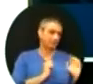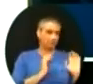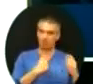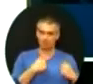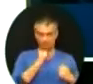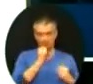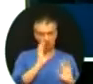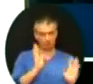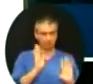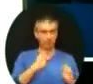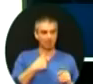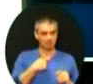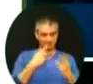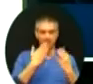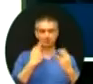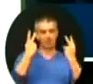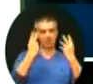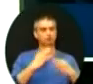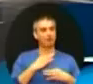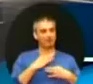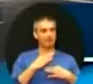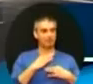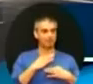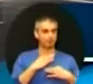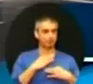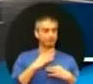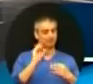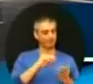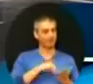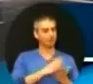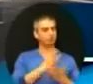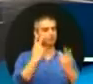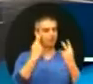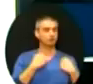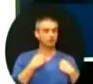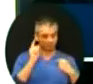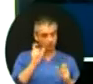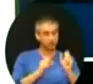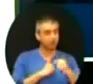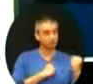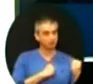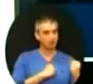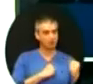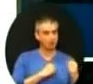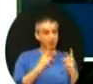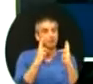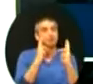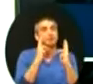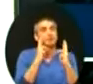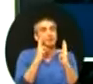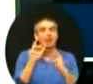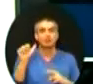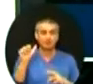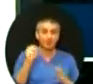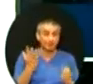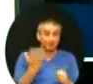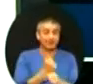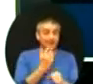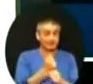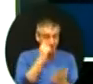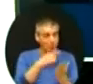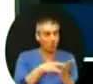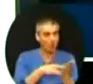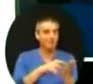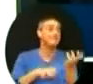אני לא רוצה, כי אני, ישראל חשובה לי, וגם המוסר חשוב לי, אבל יש אנשי שמאל שמחזיקים אצבעות לאמסלם, תעבירו את החוק